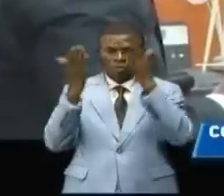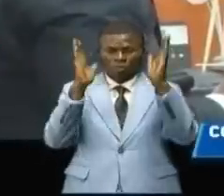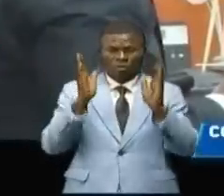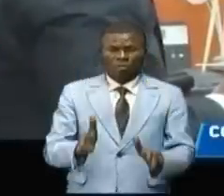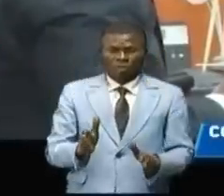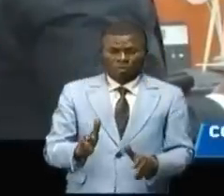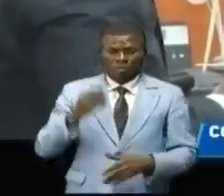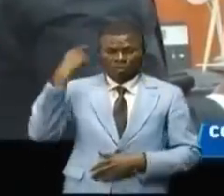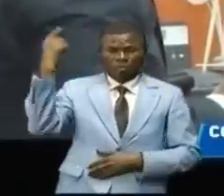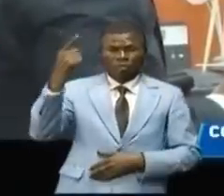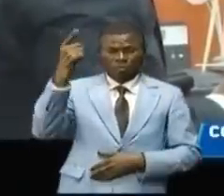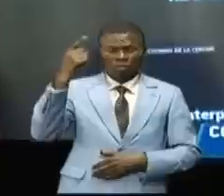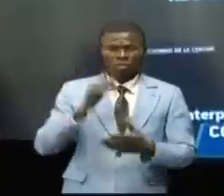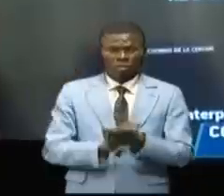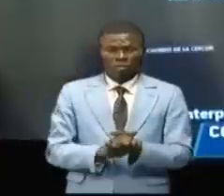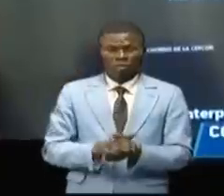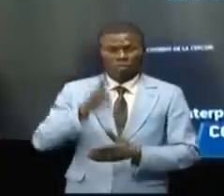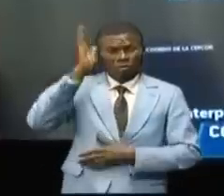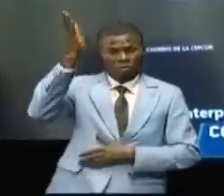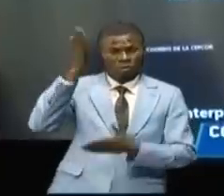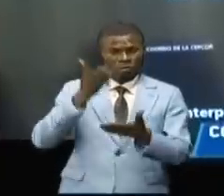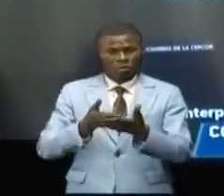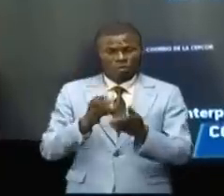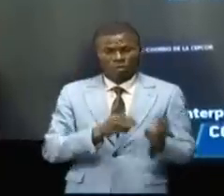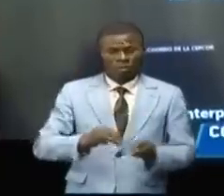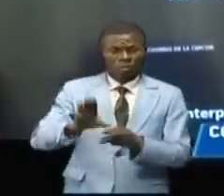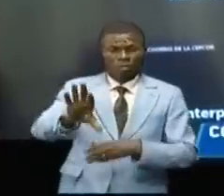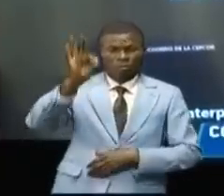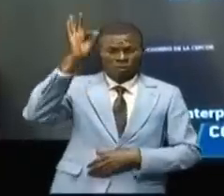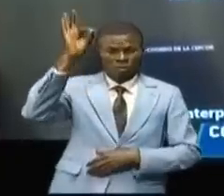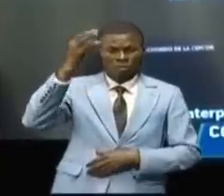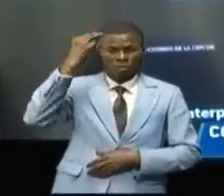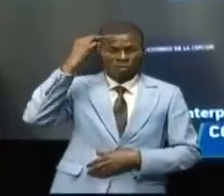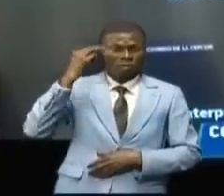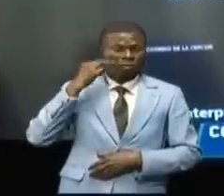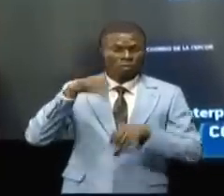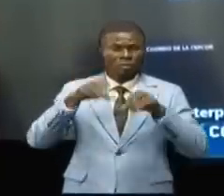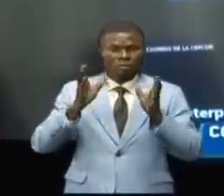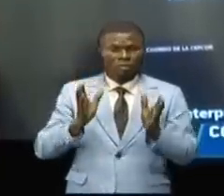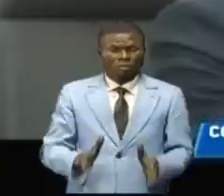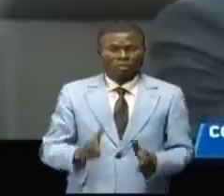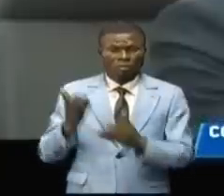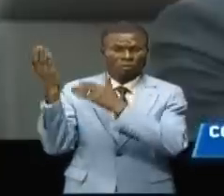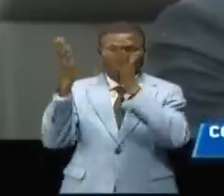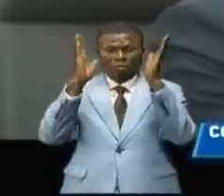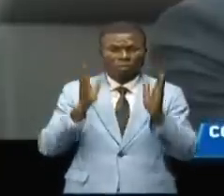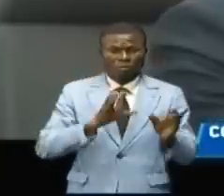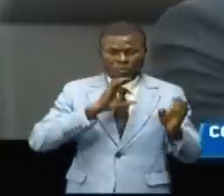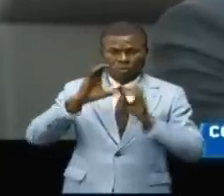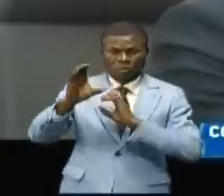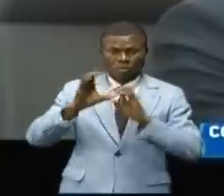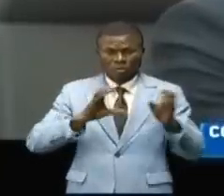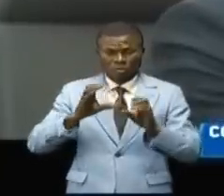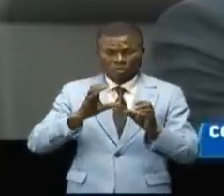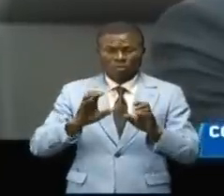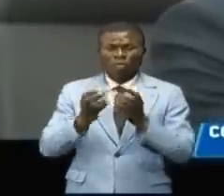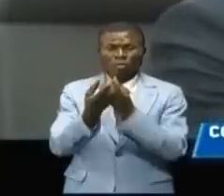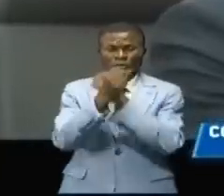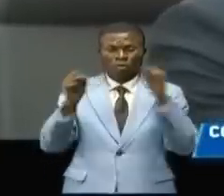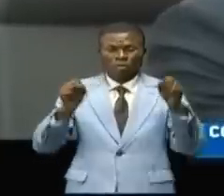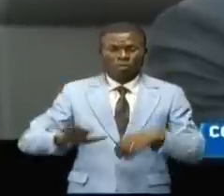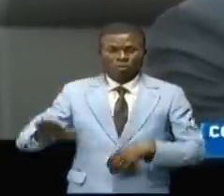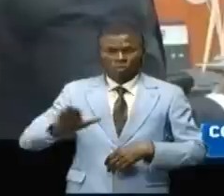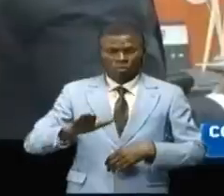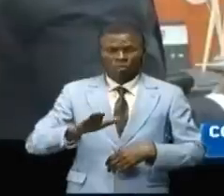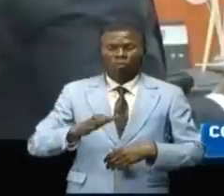corridor nord. La visioconférence est le moyen choisi par le ministre congolais des transports, voie des communications et des enclavements pour